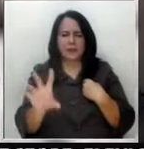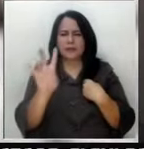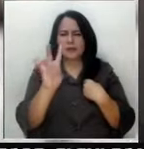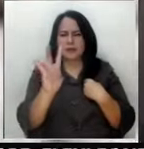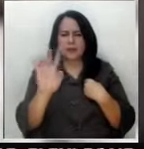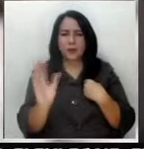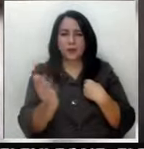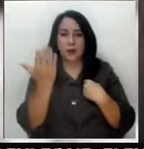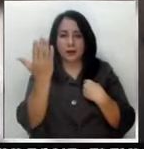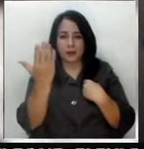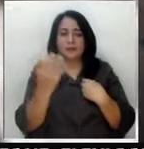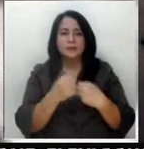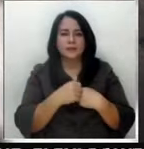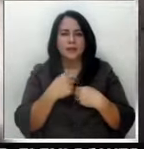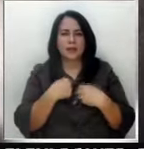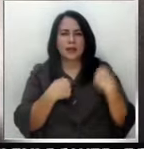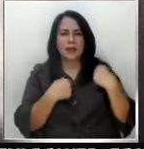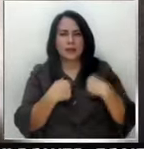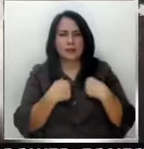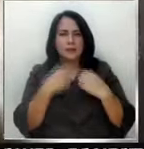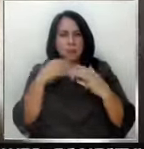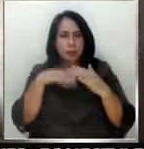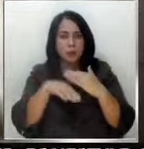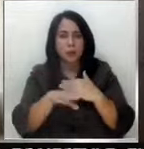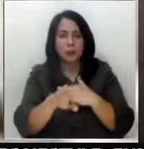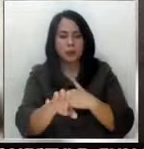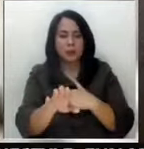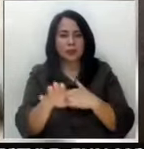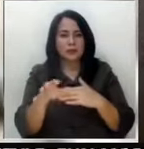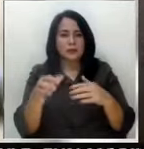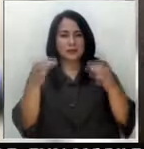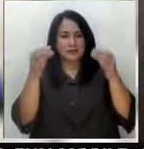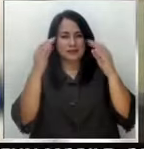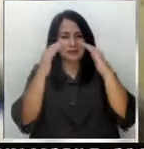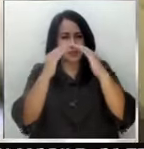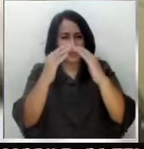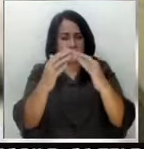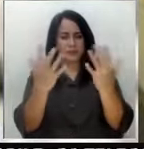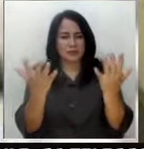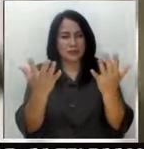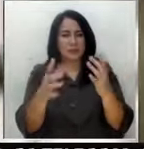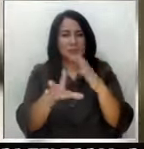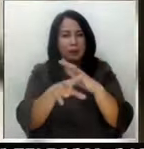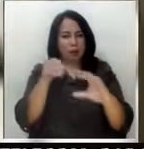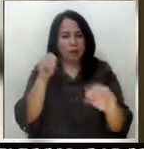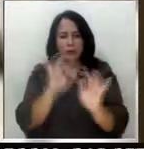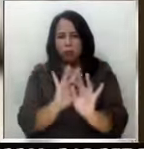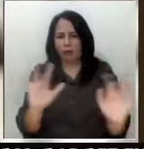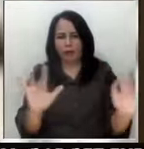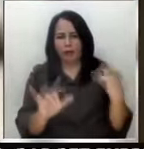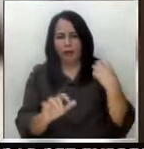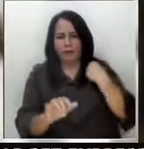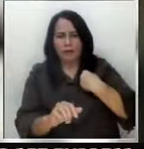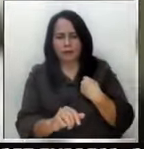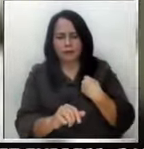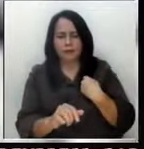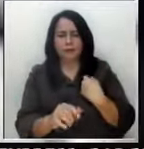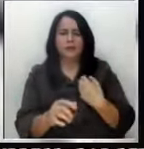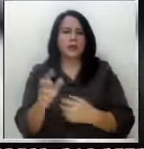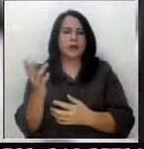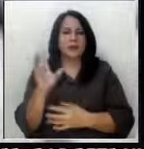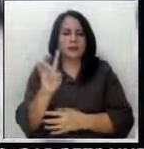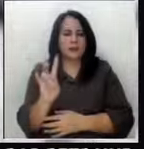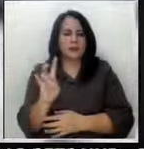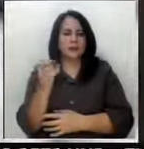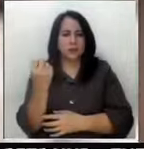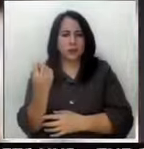kasi ng huli ang bag nang magkasunod silang pumasok sa gym pero wala nang bitbit nang lumabas. Alas 7:12 naman ng umaga, nangyari